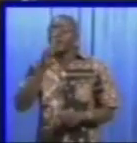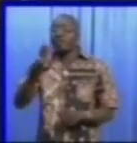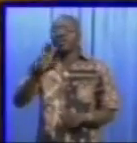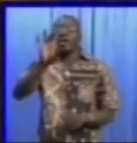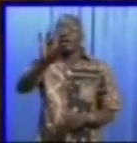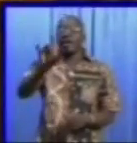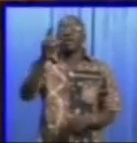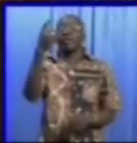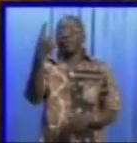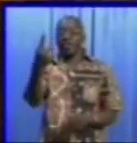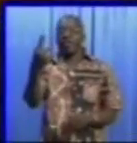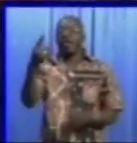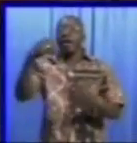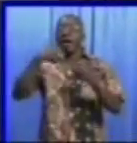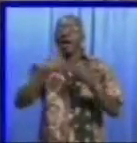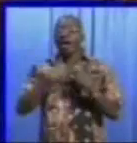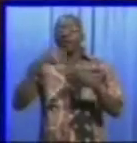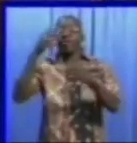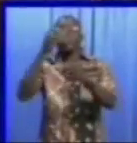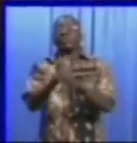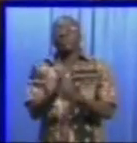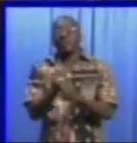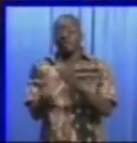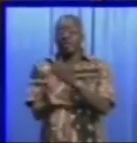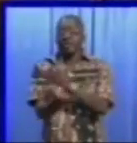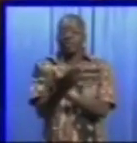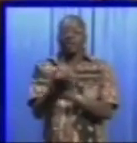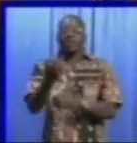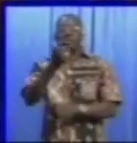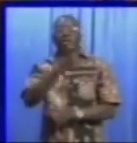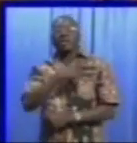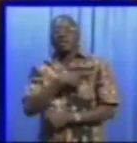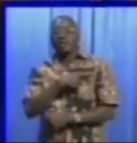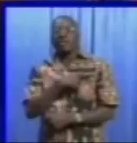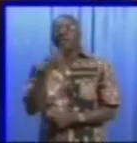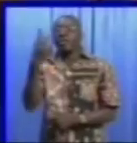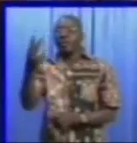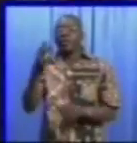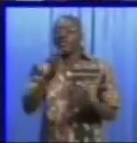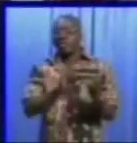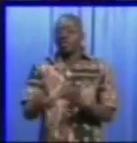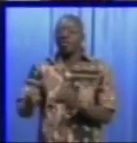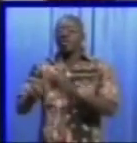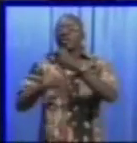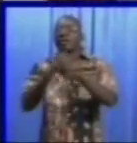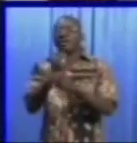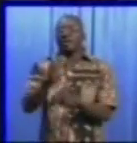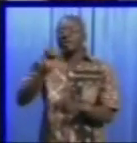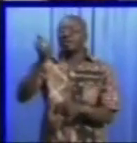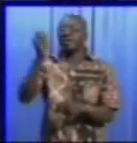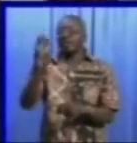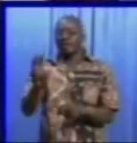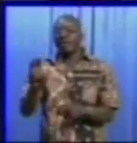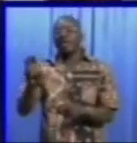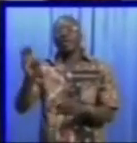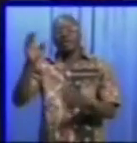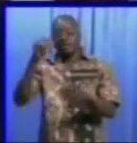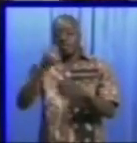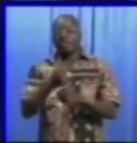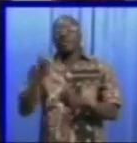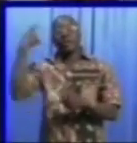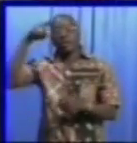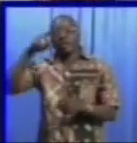de 81 à avoir reçu ce matin cette congratulation. 2 de l'ordre national, 16 de l'ordre de mérite